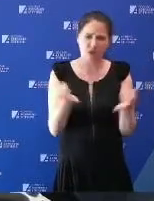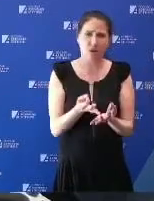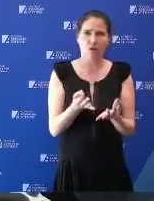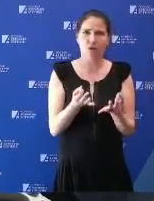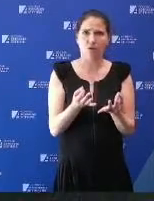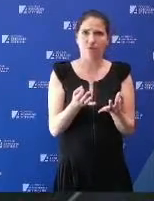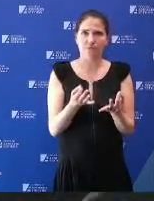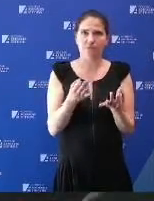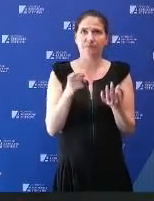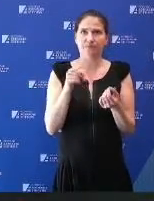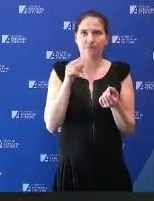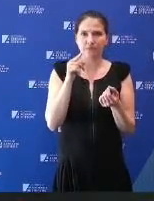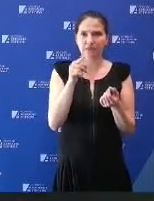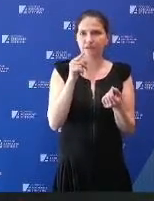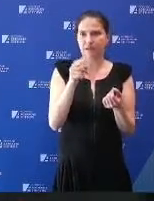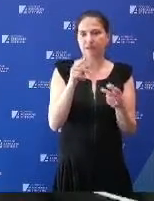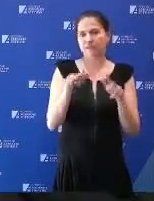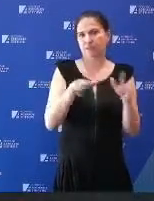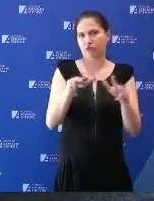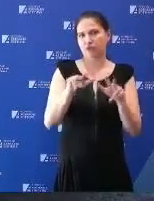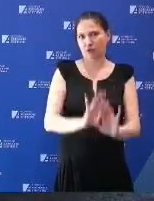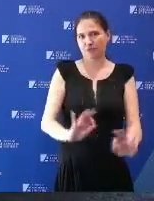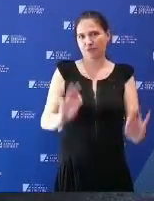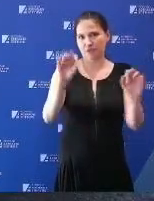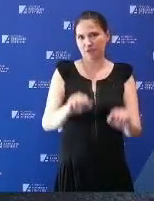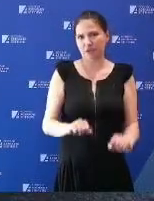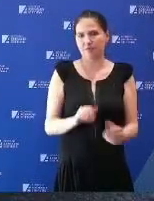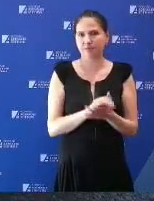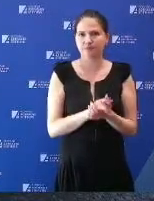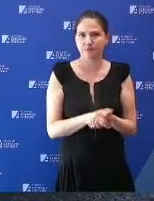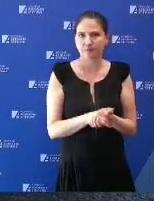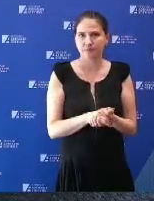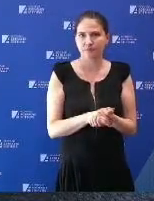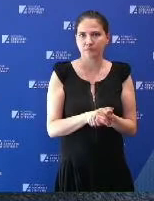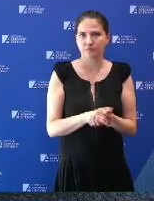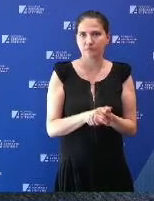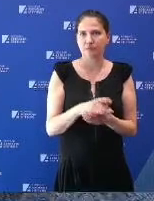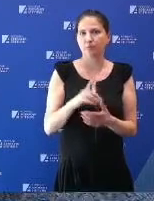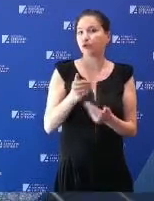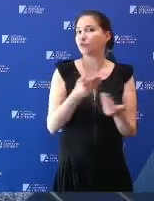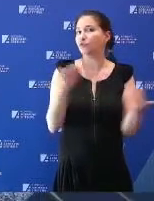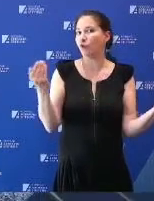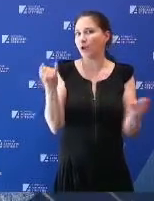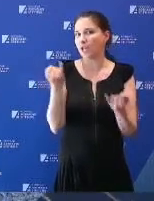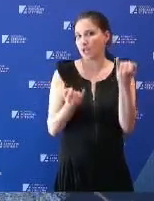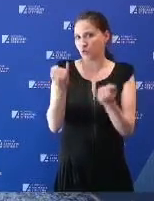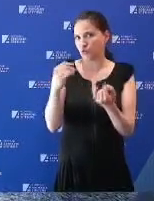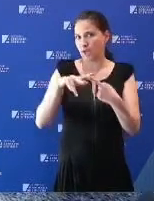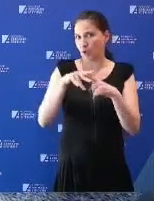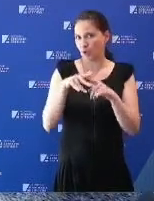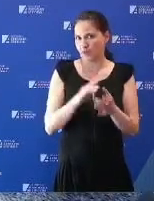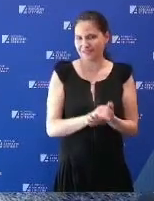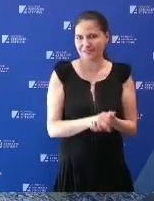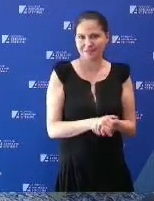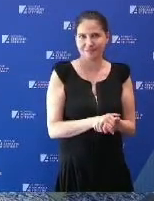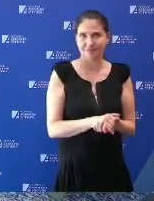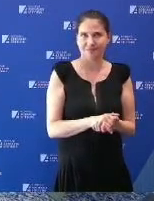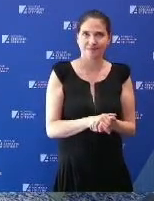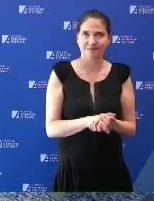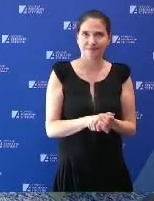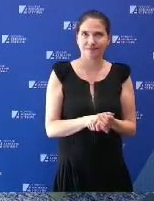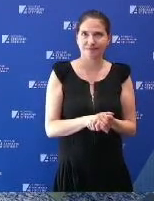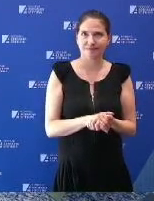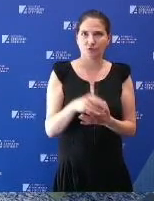das Lastmanagement eben zu optimieren, vornehmlich im industriellen Kontext. Genau, hier noch der